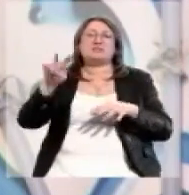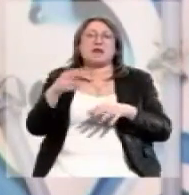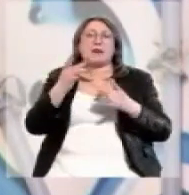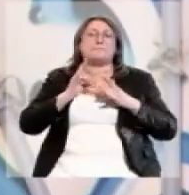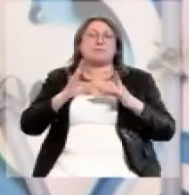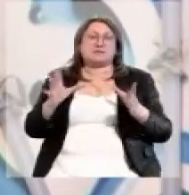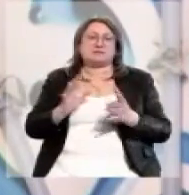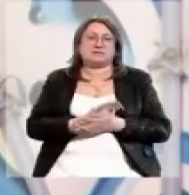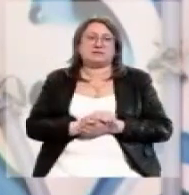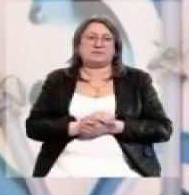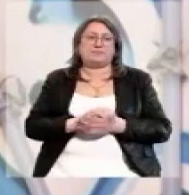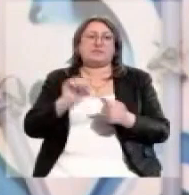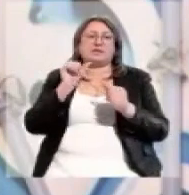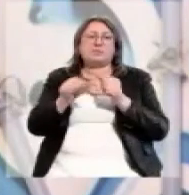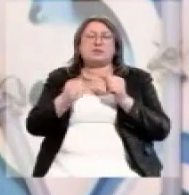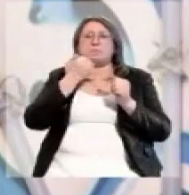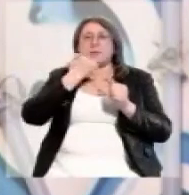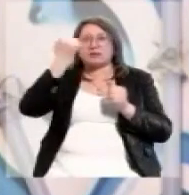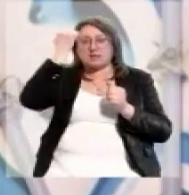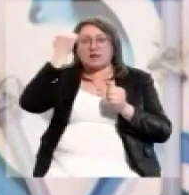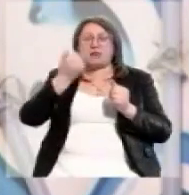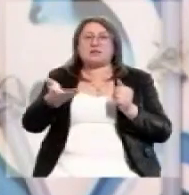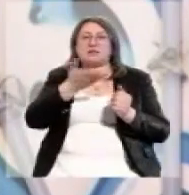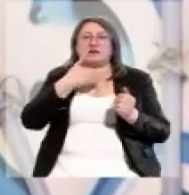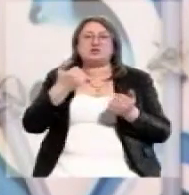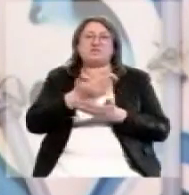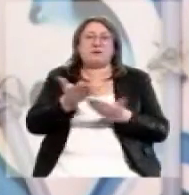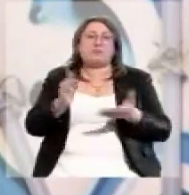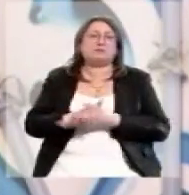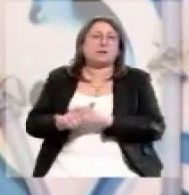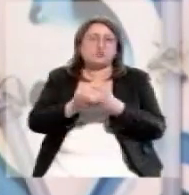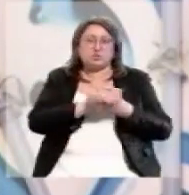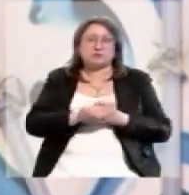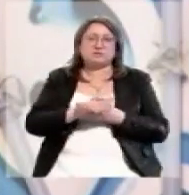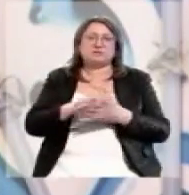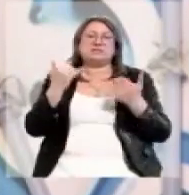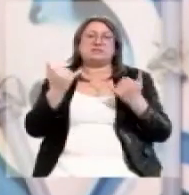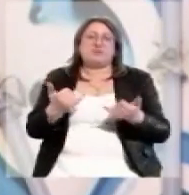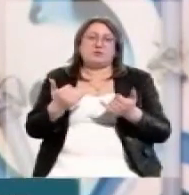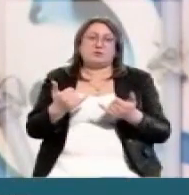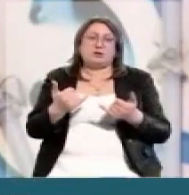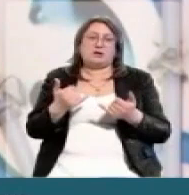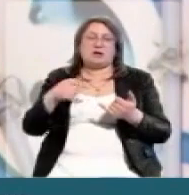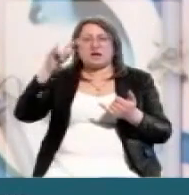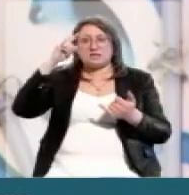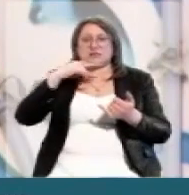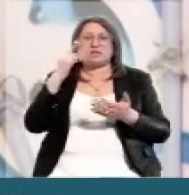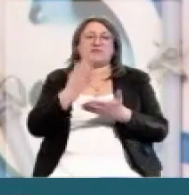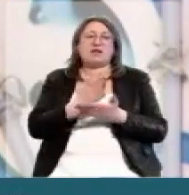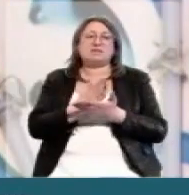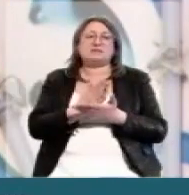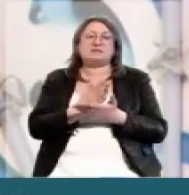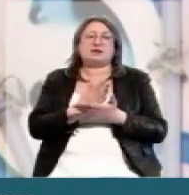праздником. Именно благодаря нашей с вами сплоченности сегодня Казахстан